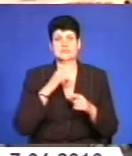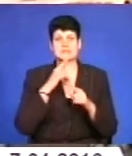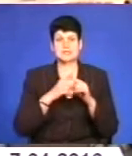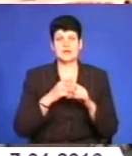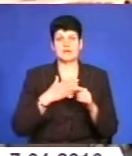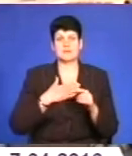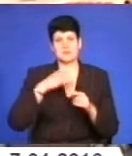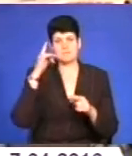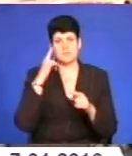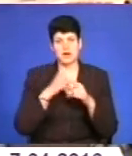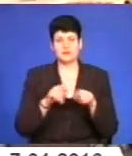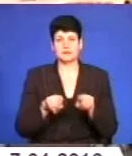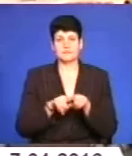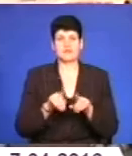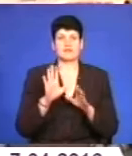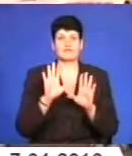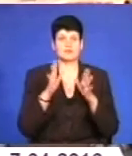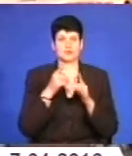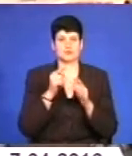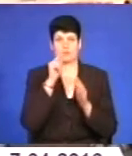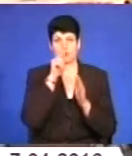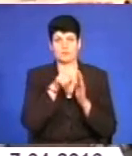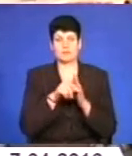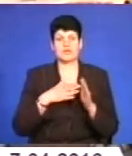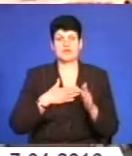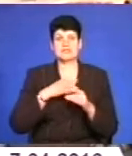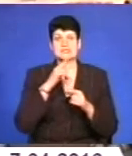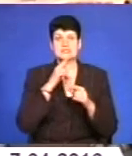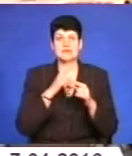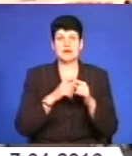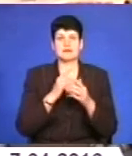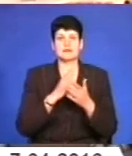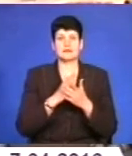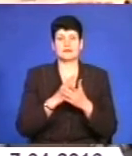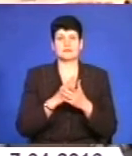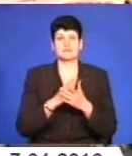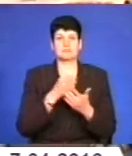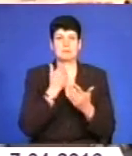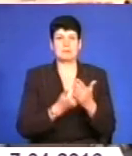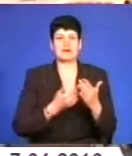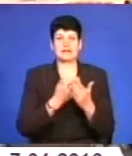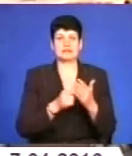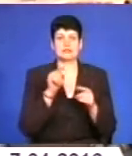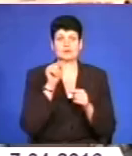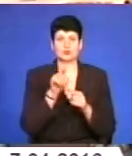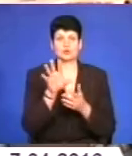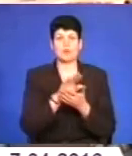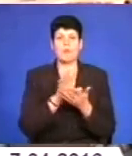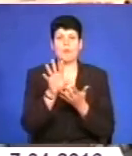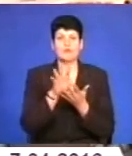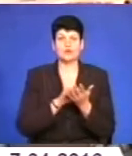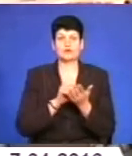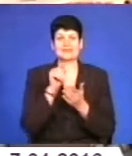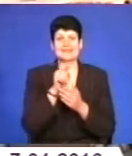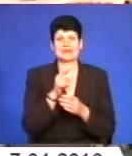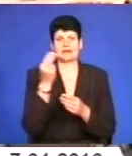тут вчимося, а так сталося, що випадково ми сюди потрапили. Моя сестра є наставником і прикладом для того, щоб повторювати її картини. І мені